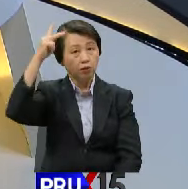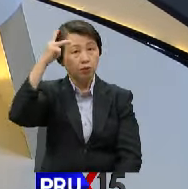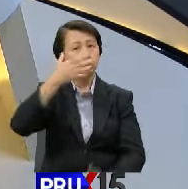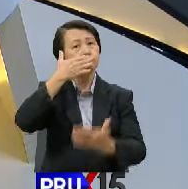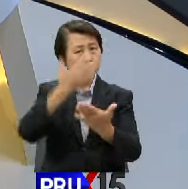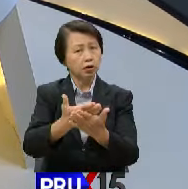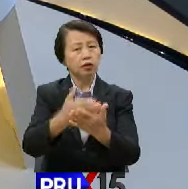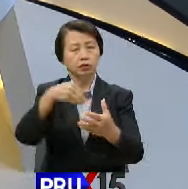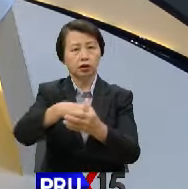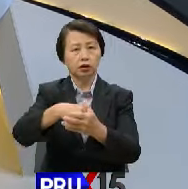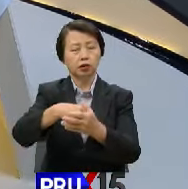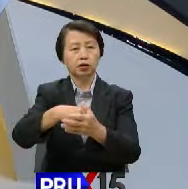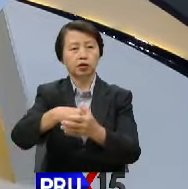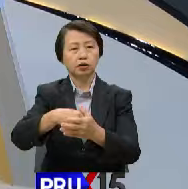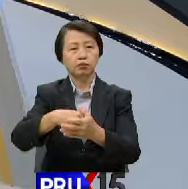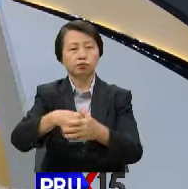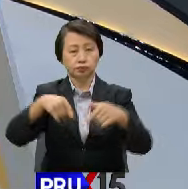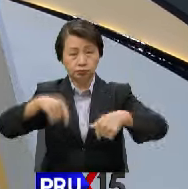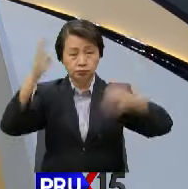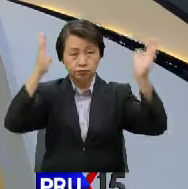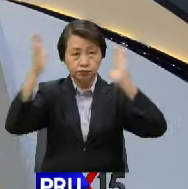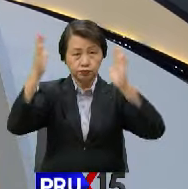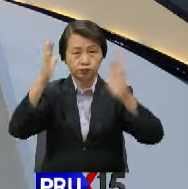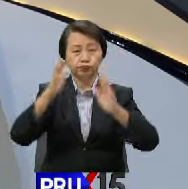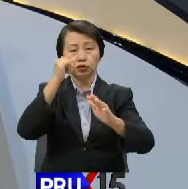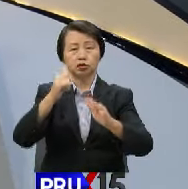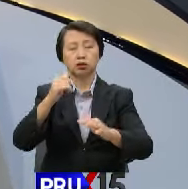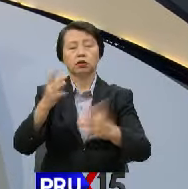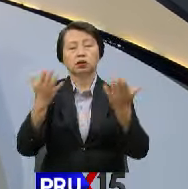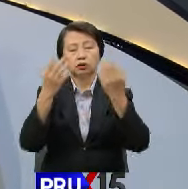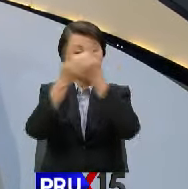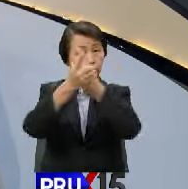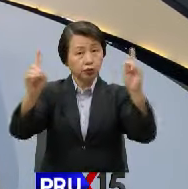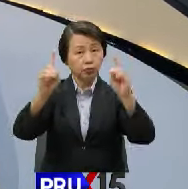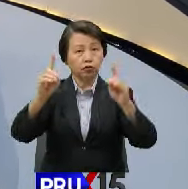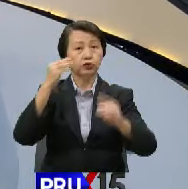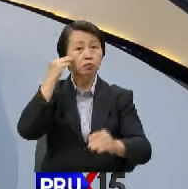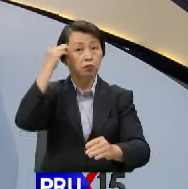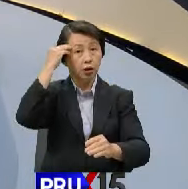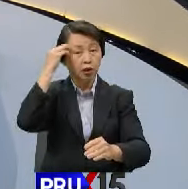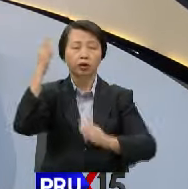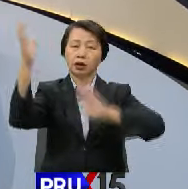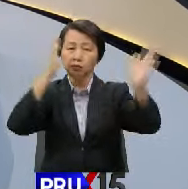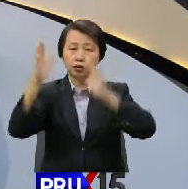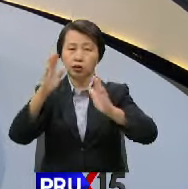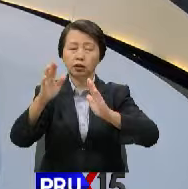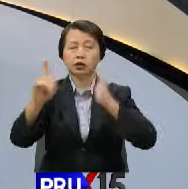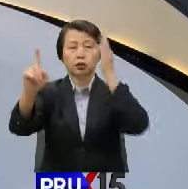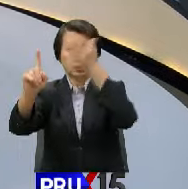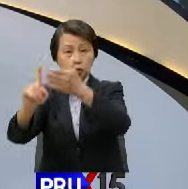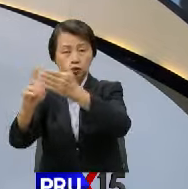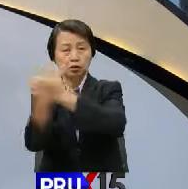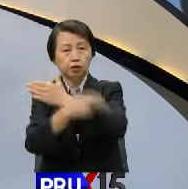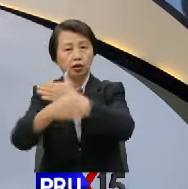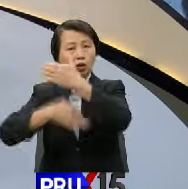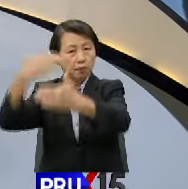karena kita perlu ingat bahwa negara kita menuju ke arah demokrasi matang ya dan negara kita menuju ke arah